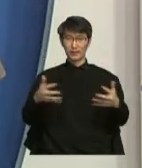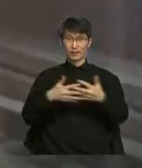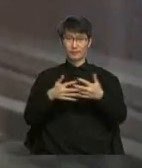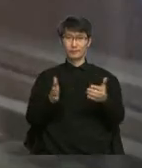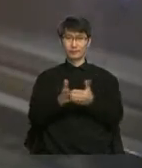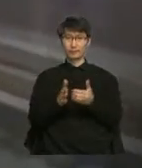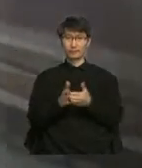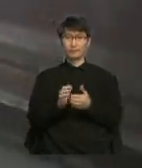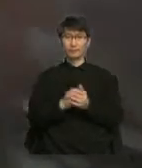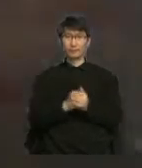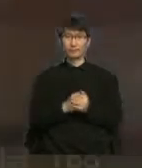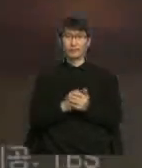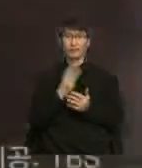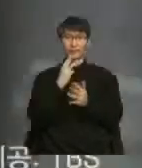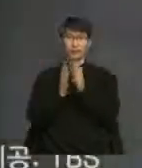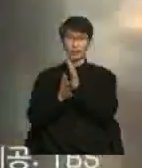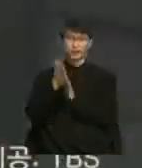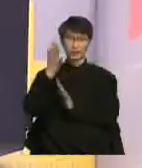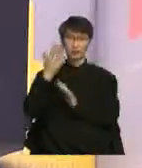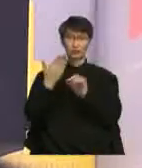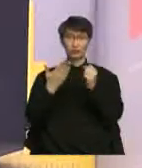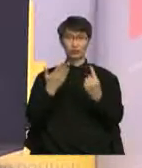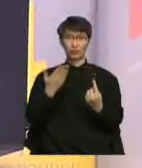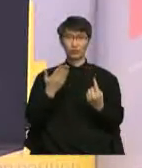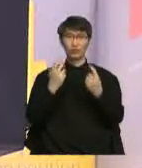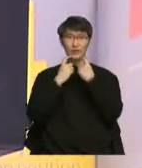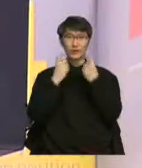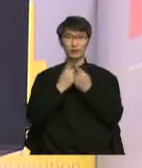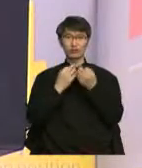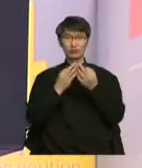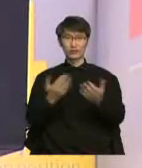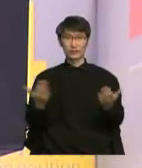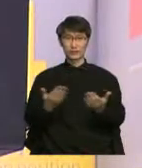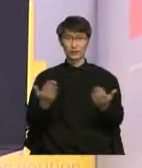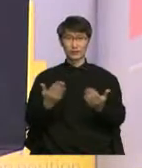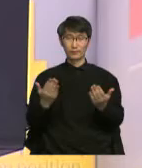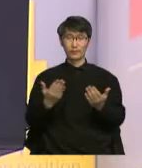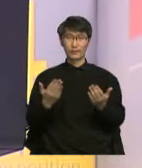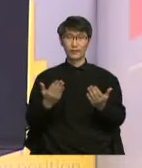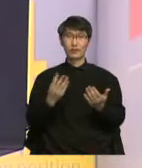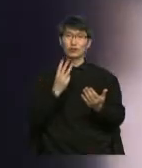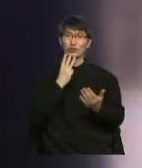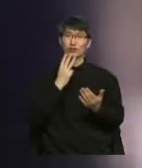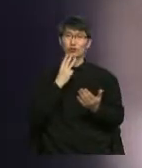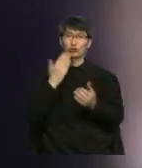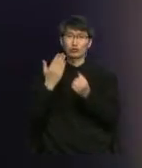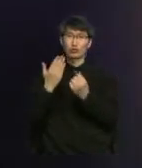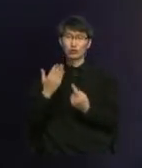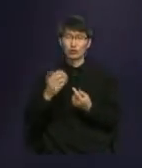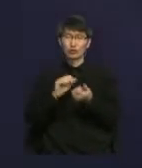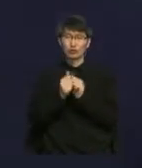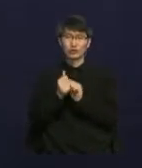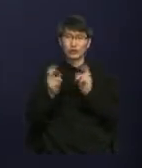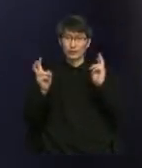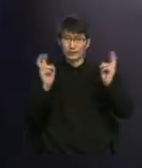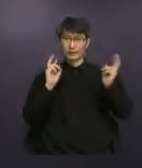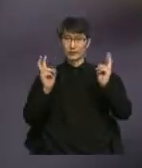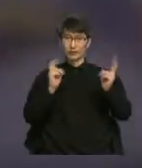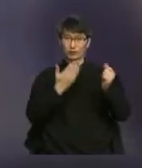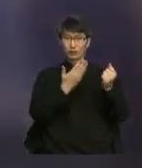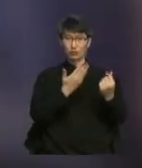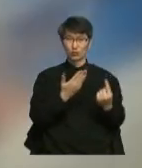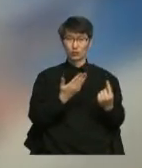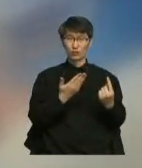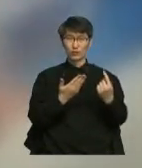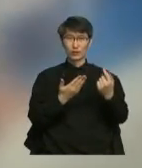합의됐습니다. 서울시는 9호선 민간투자 사업 사업 시행자인 서울메트로 9호선 주식회사와 9호선